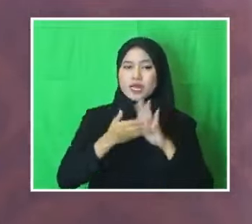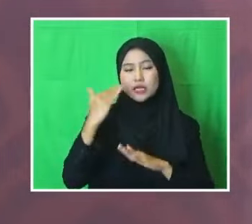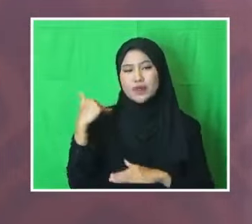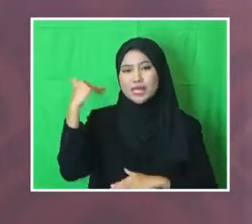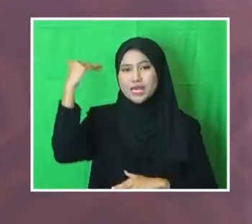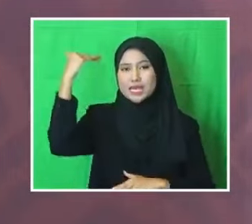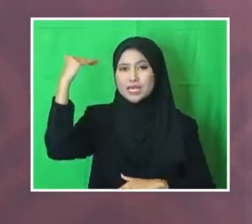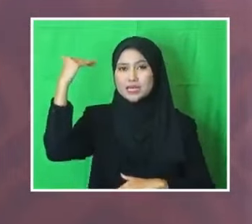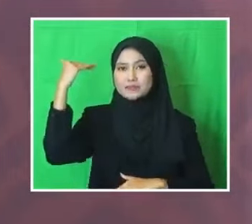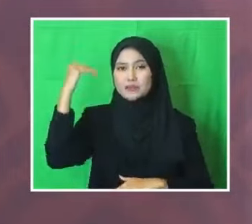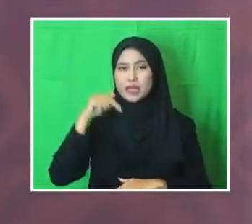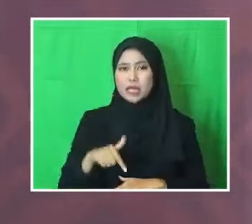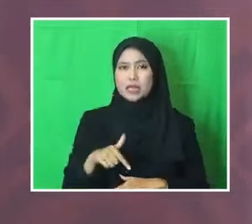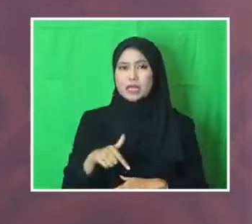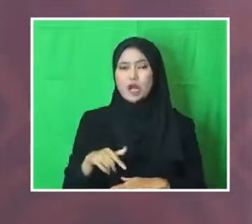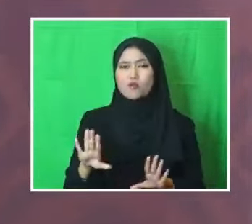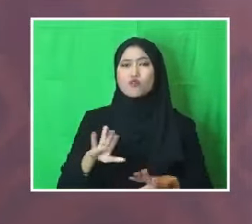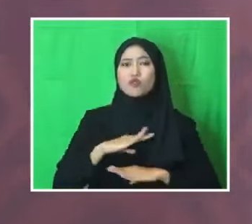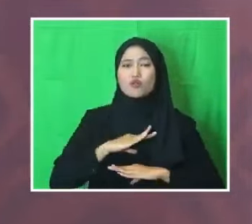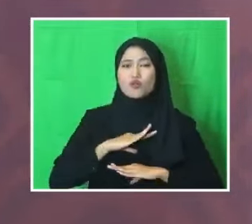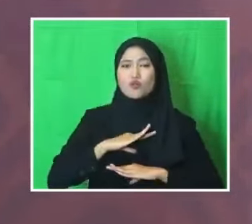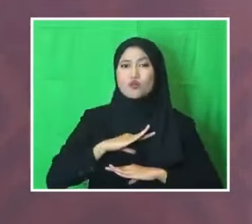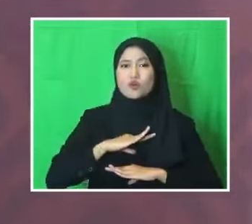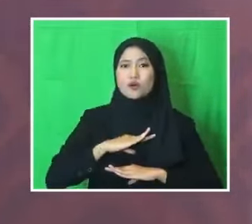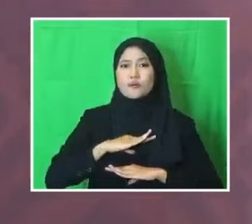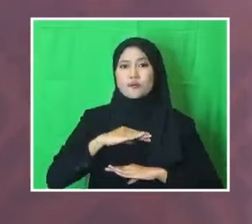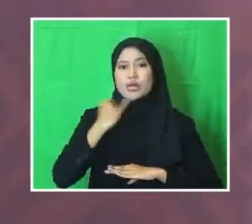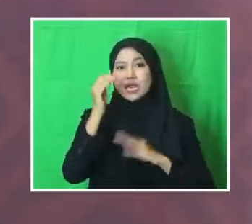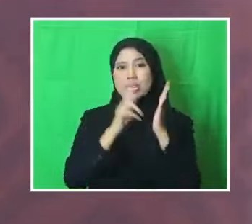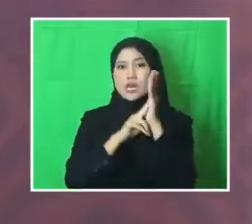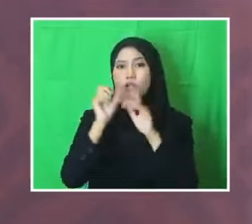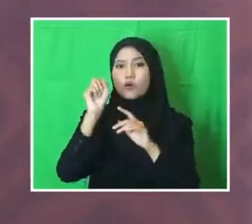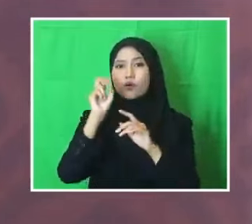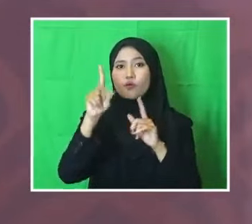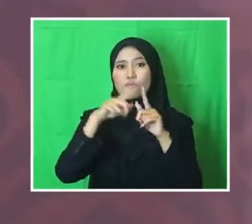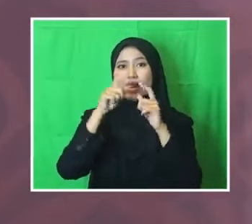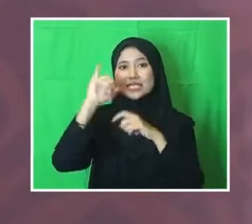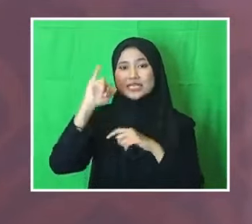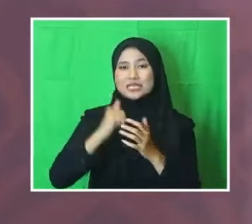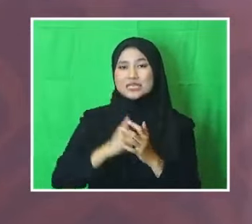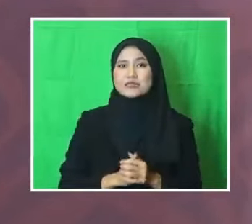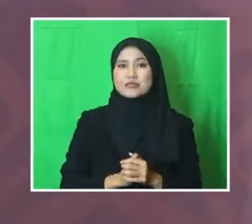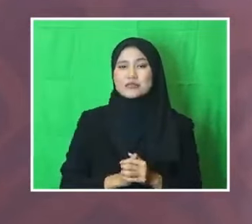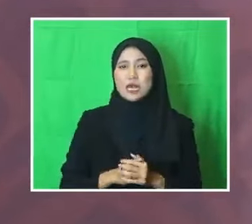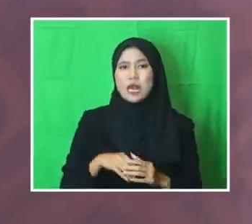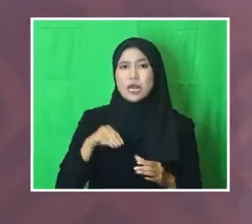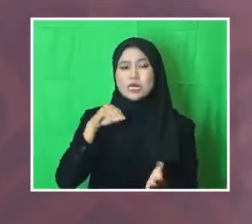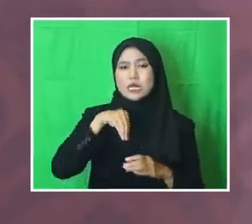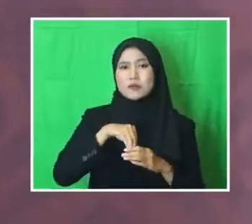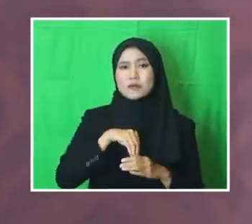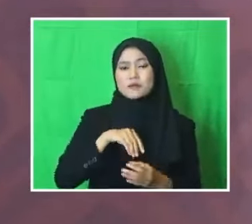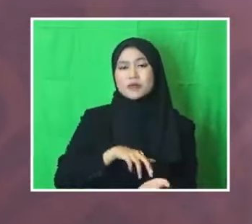tinggi dan Ini Membutuhkan inovasi teknologi yang perjalan panjang berliku